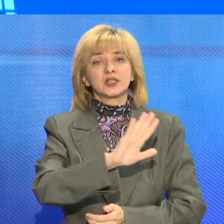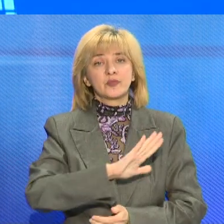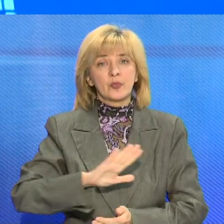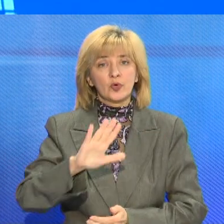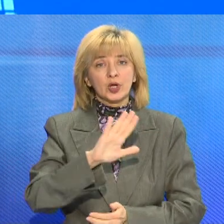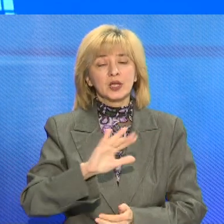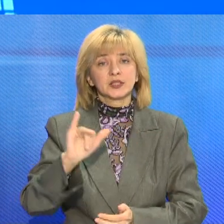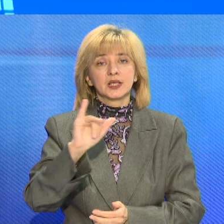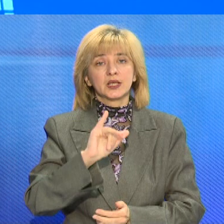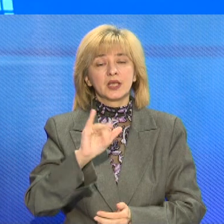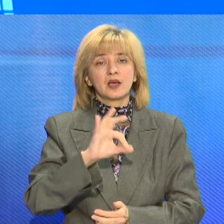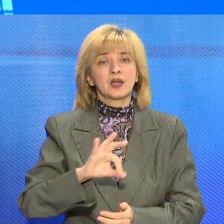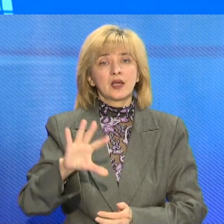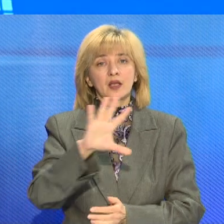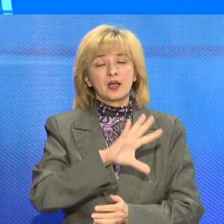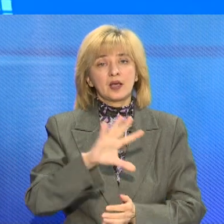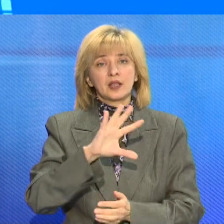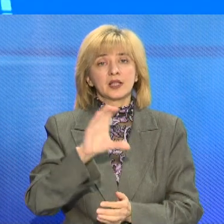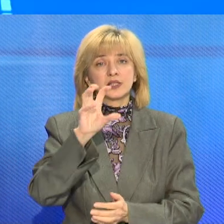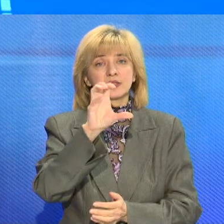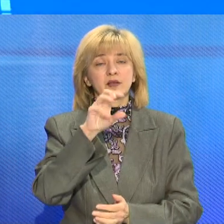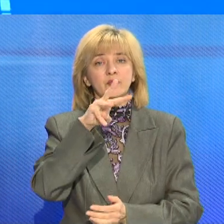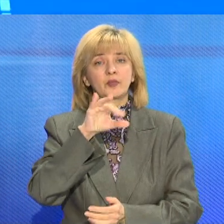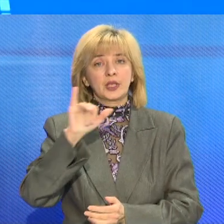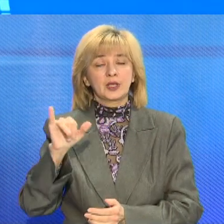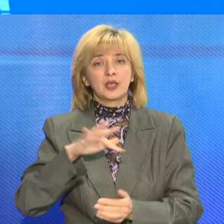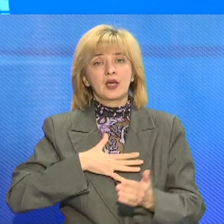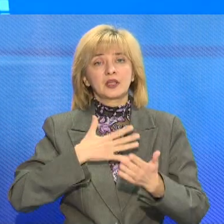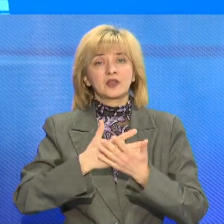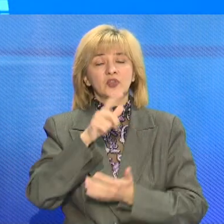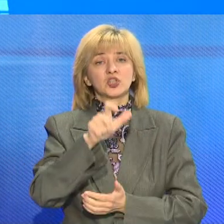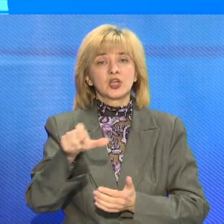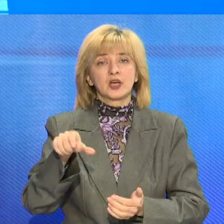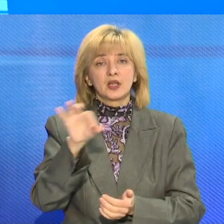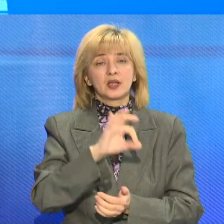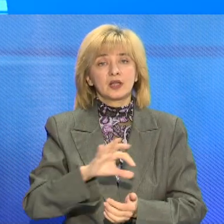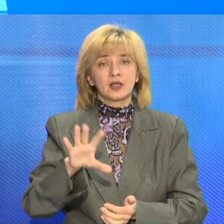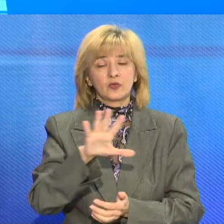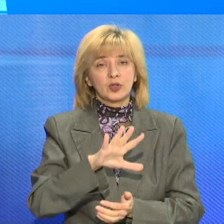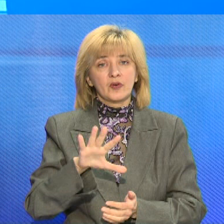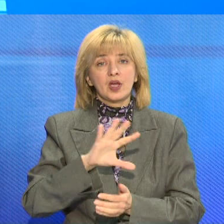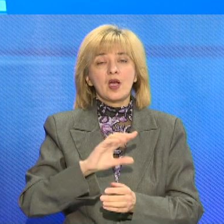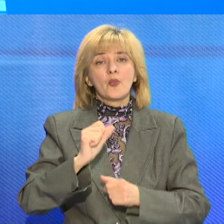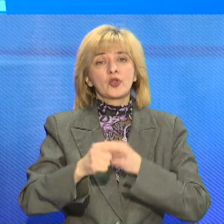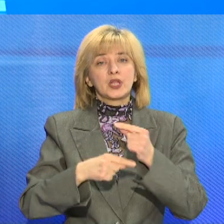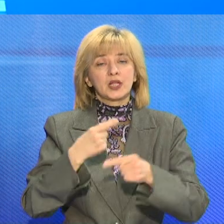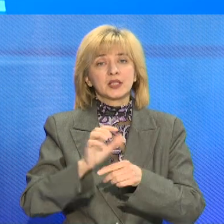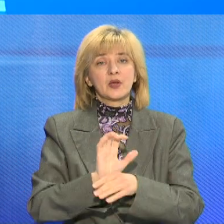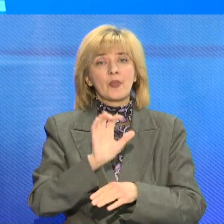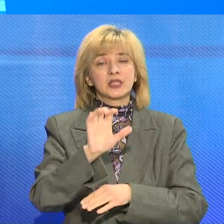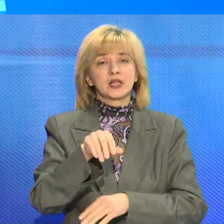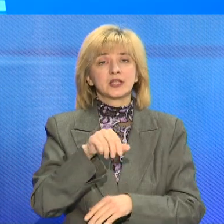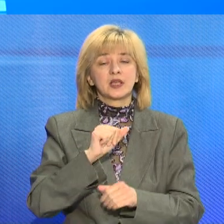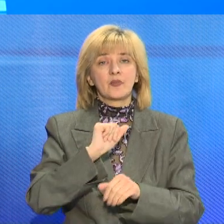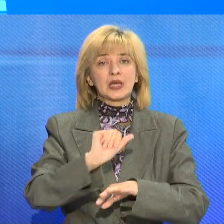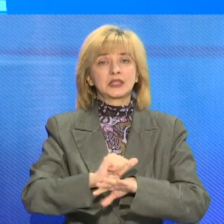СМІ, блогеры, актыўныя жыхары рэгіёнаў. Па традыцыі пасланне прэзідэнта Александра Лукашэнкі да беларускага народа і нацыянальнага